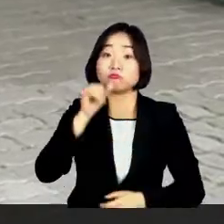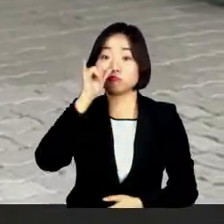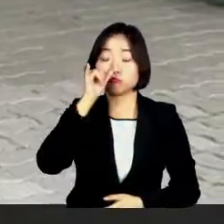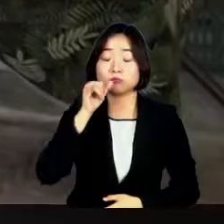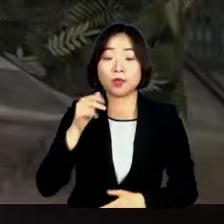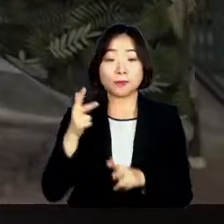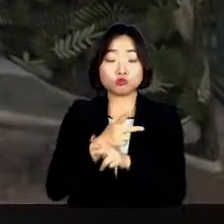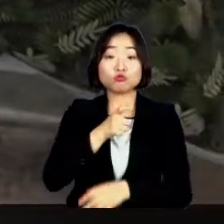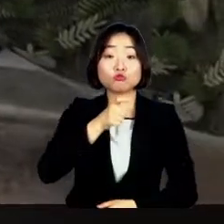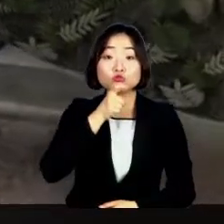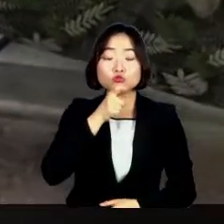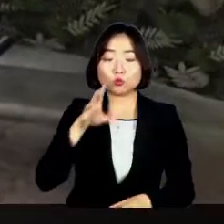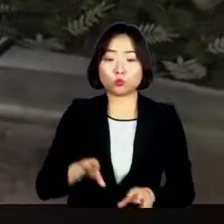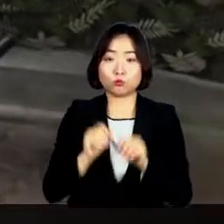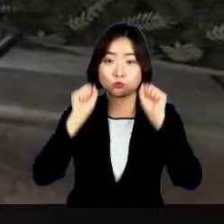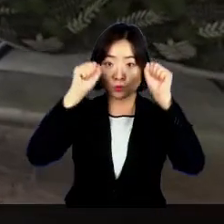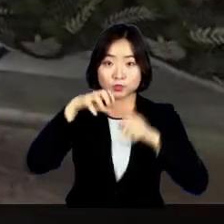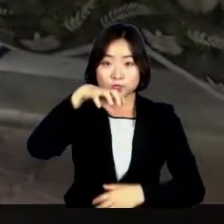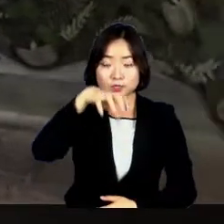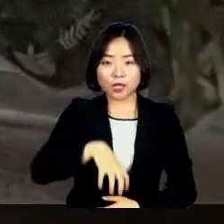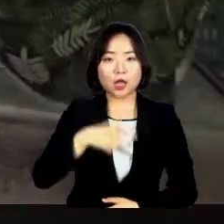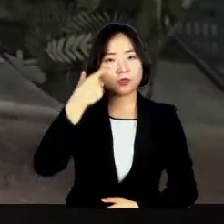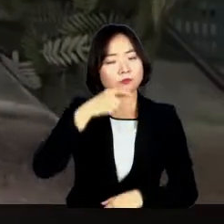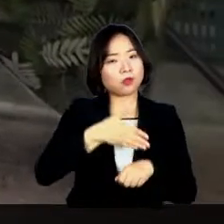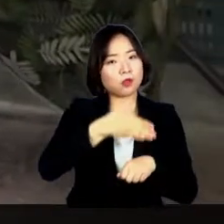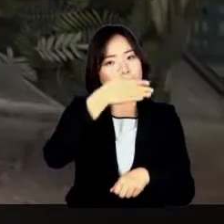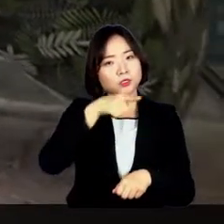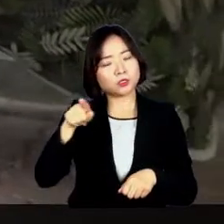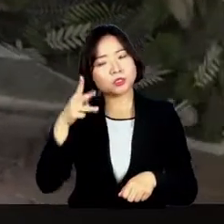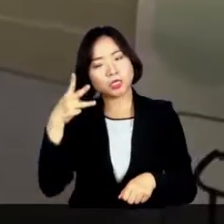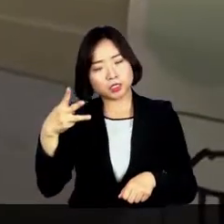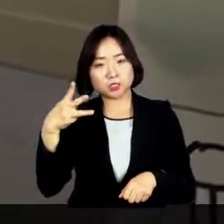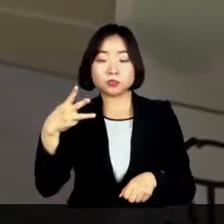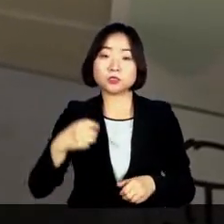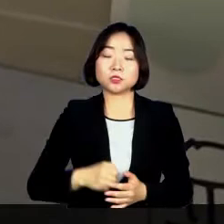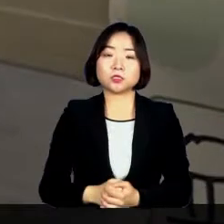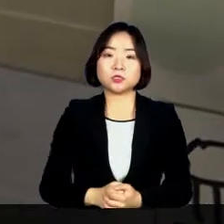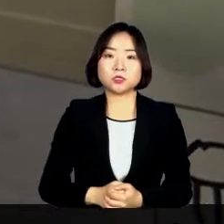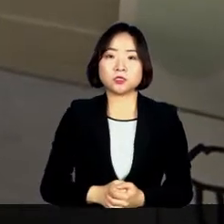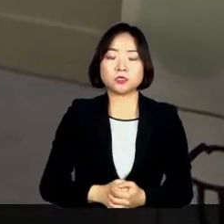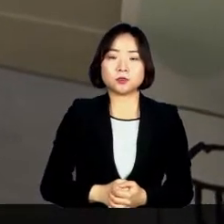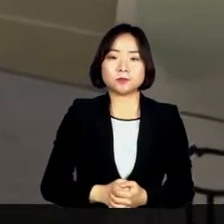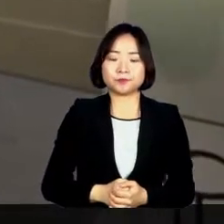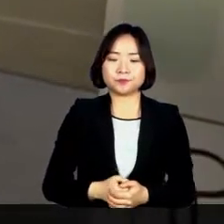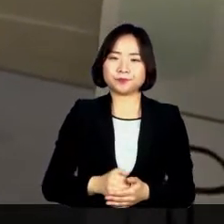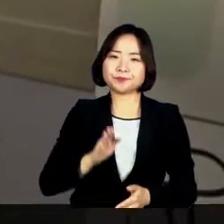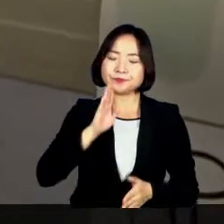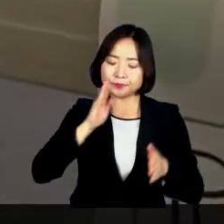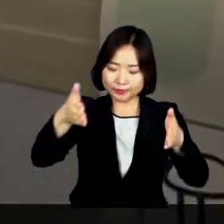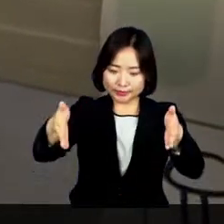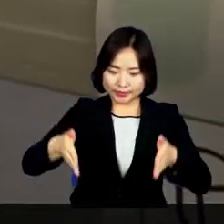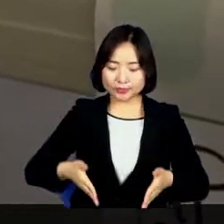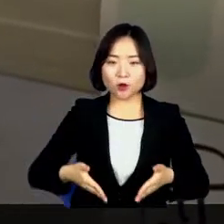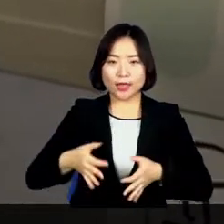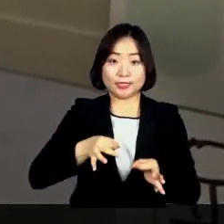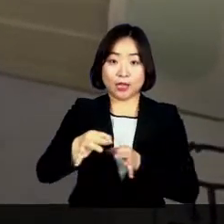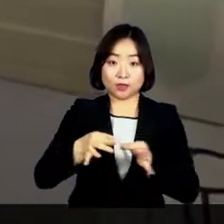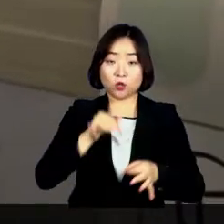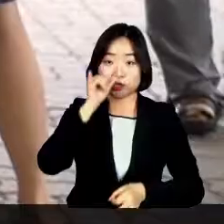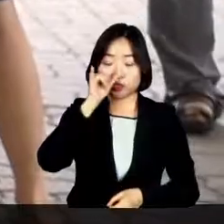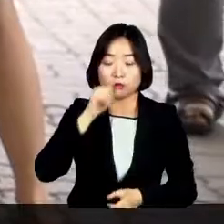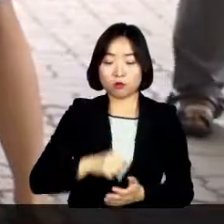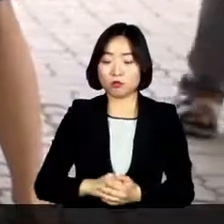있습니다. 매주 수요일은 천안 종합운동장 일원에서 오전 9시부터 오후 3시까지 정례 직거래 장터가 열리고